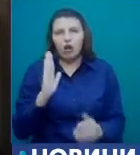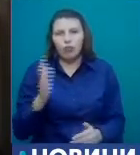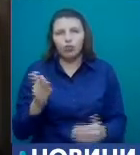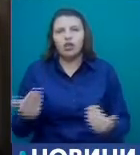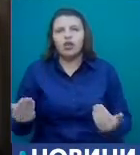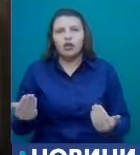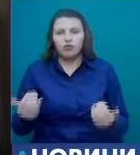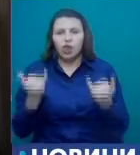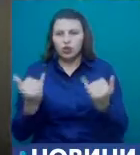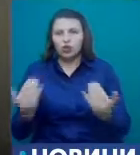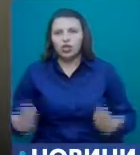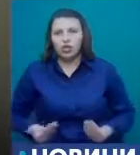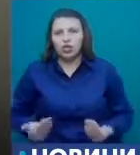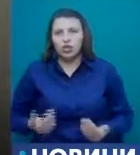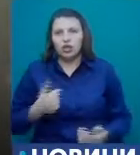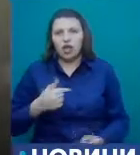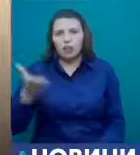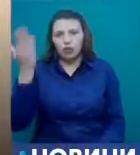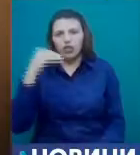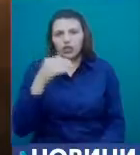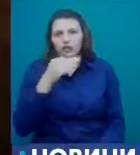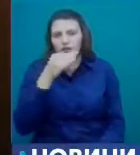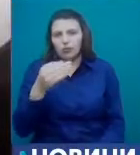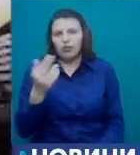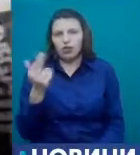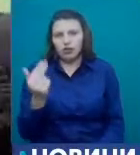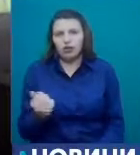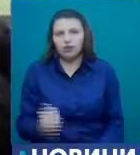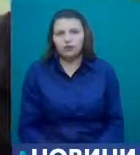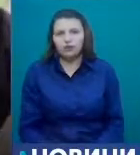ви знаєте, я б тоді відповіла так. Ірина Філенко, Максим Шевченко. Новини на Суспільному. Черкаси.